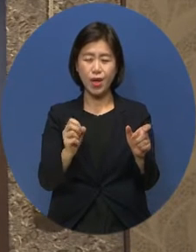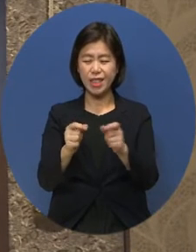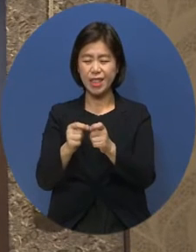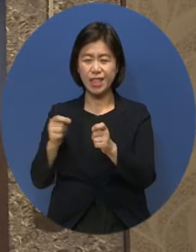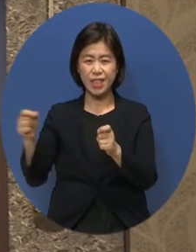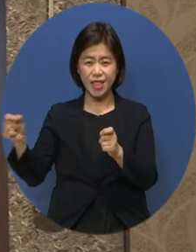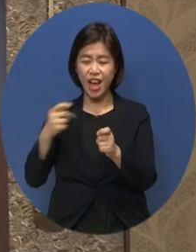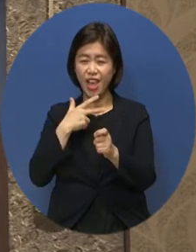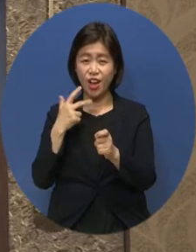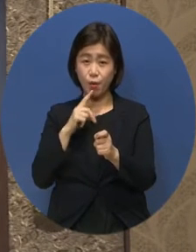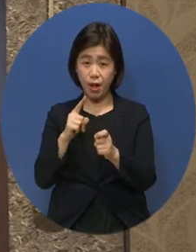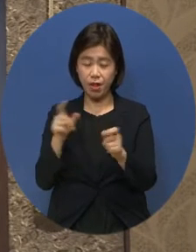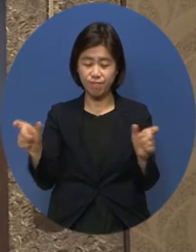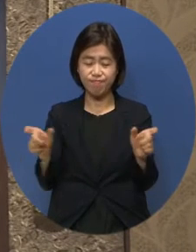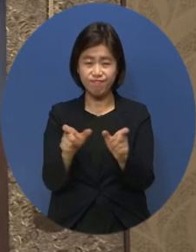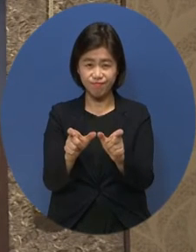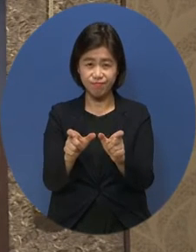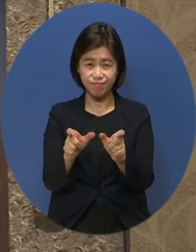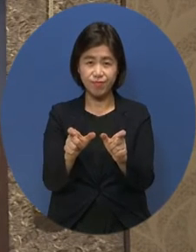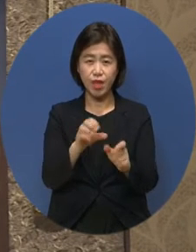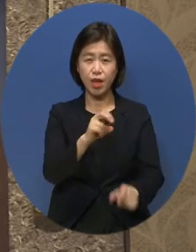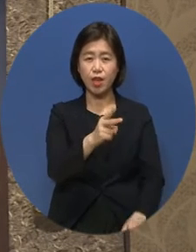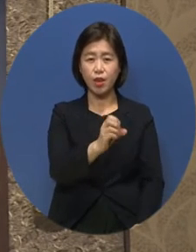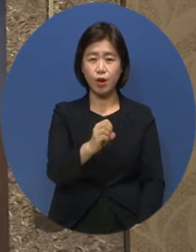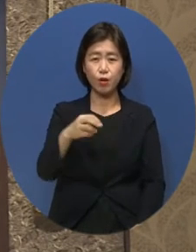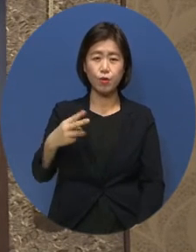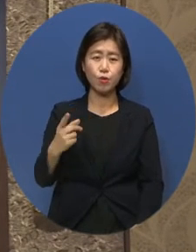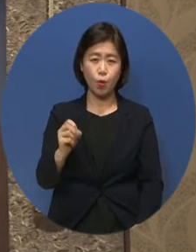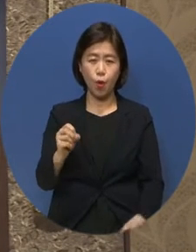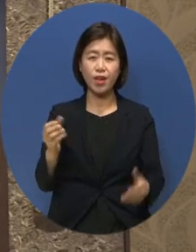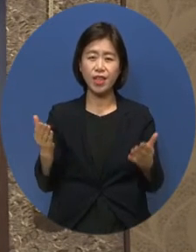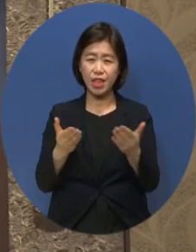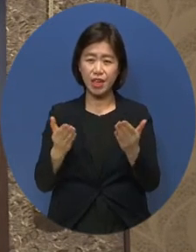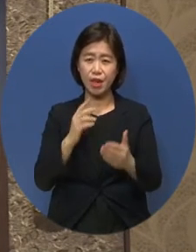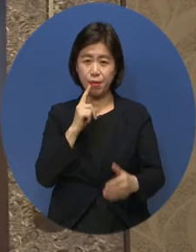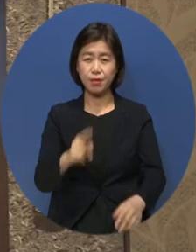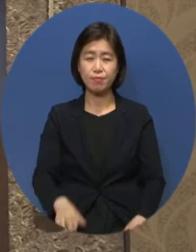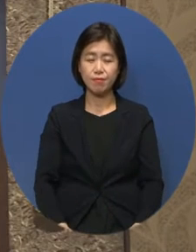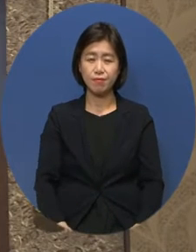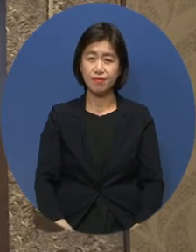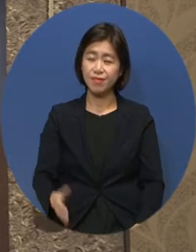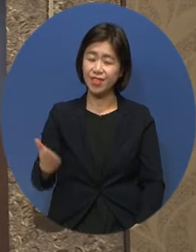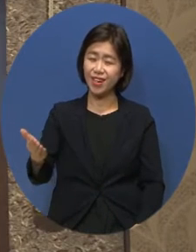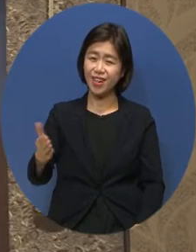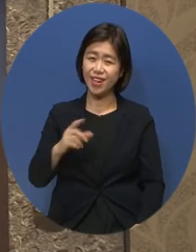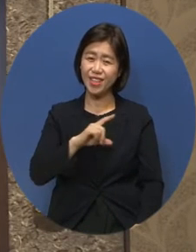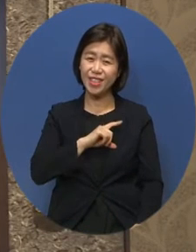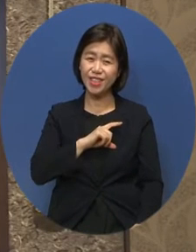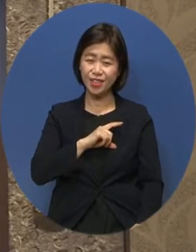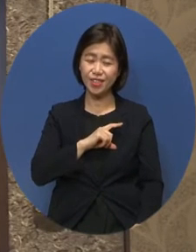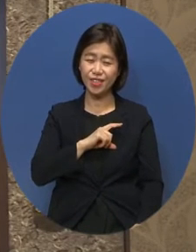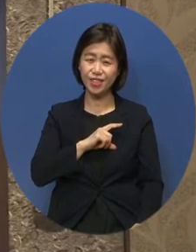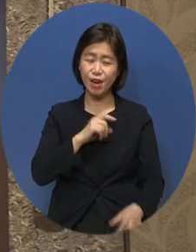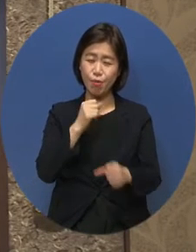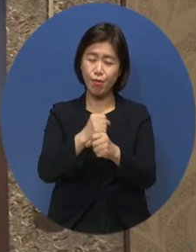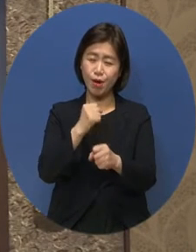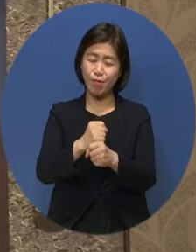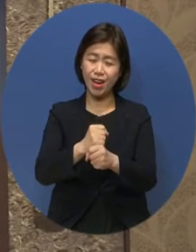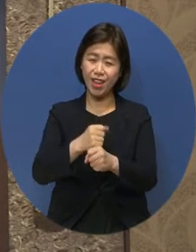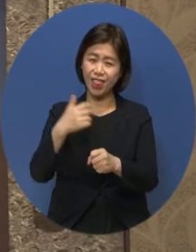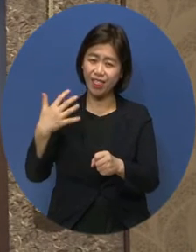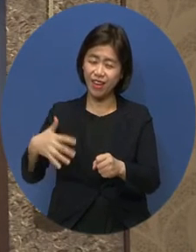단어를 합성해서 영농 포르자 터 라고 이름을 붙였습니다 당연 센스가 참 어제 것 같습니까